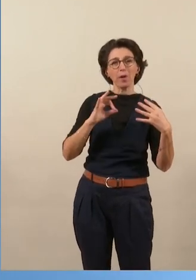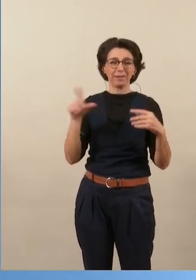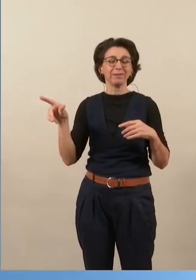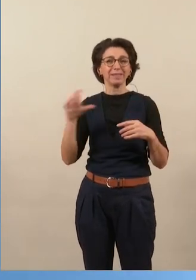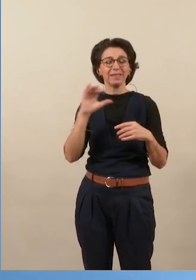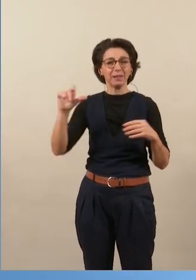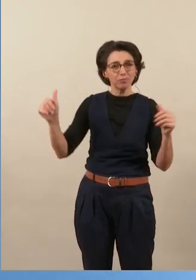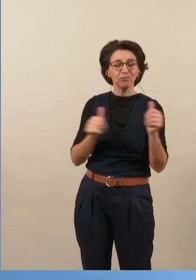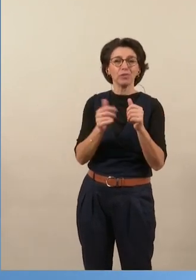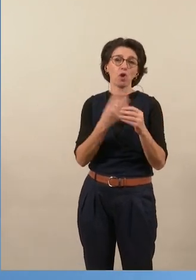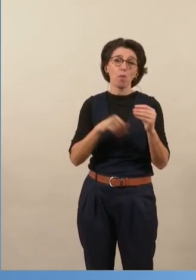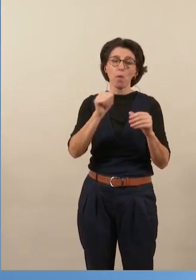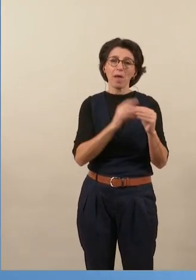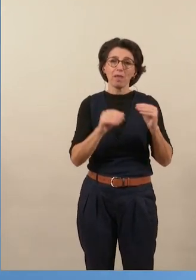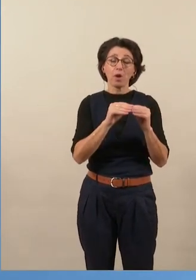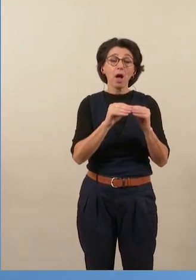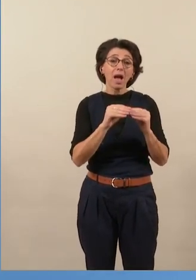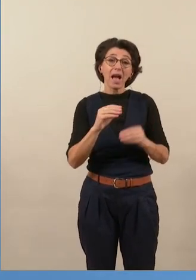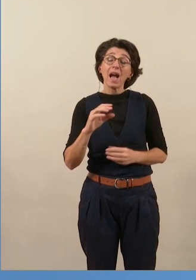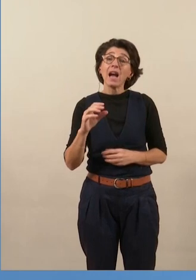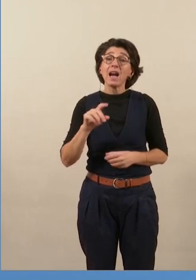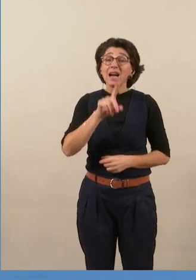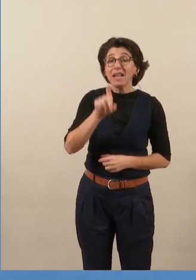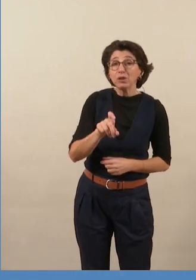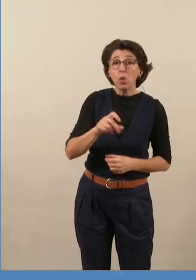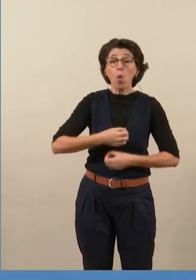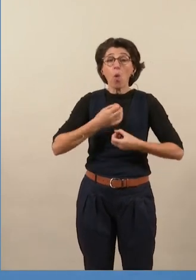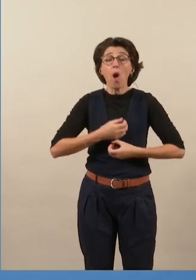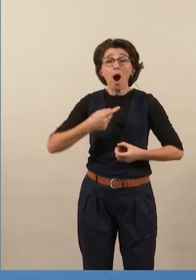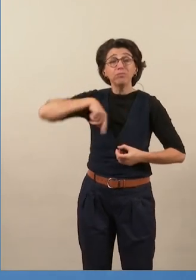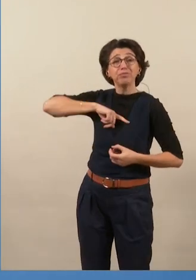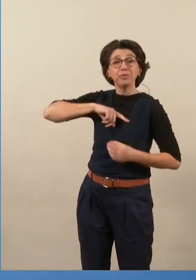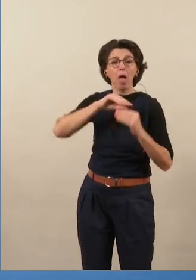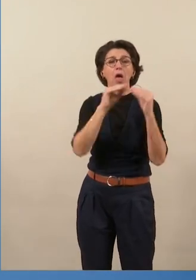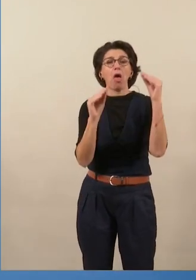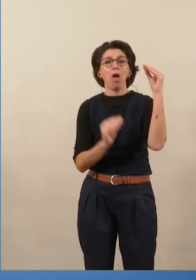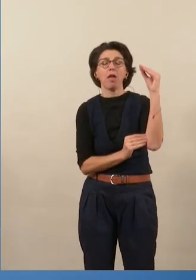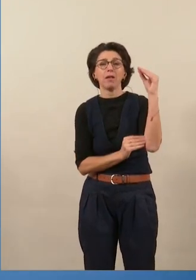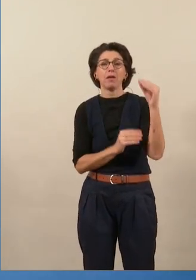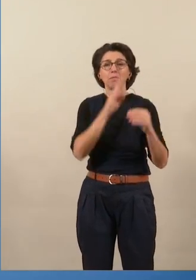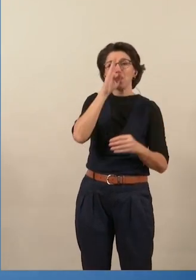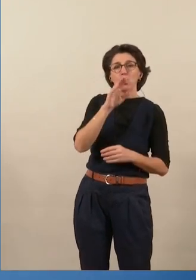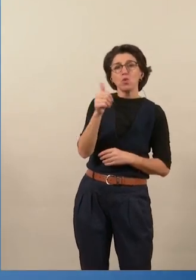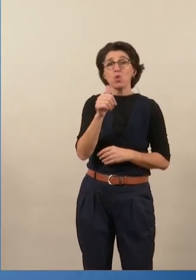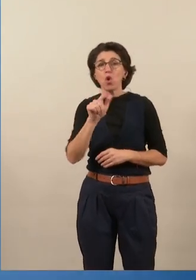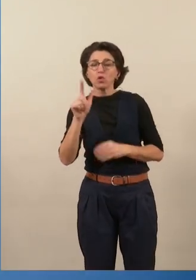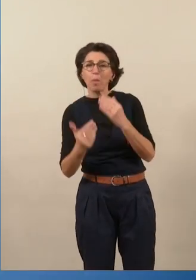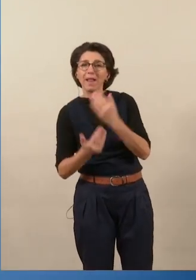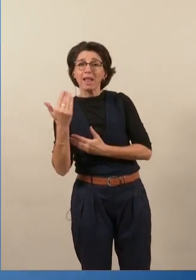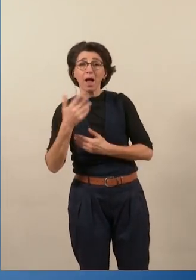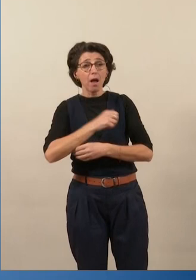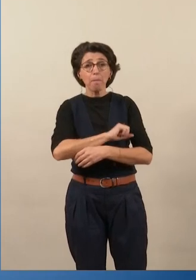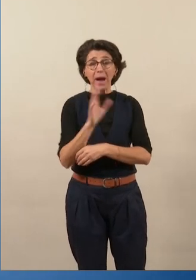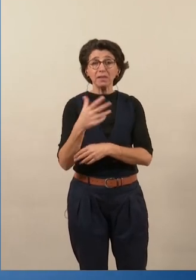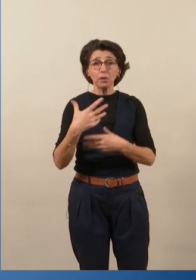renvoyé à la fin du conseil municipal c'est-à-dire à minuit 1h 2h du matin quand la presse n'est plus là et quand les téléspectateurs ou le public